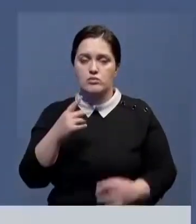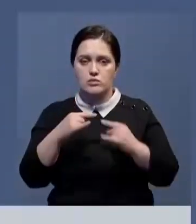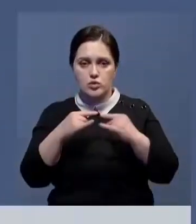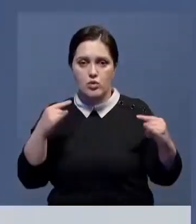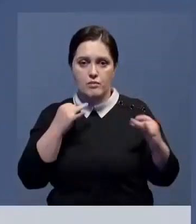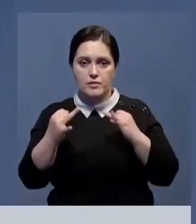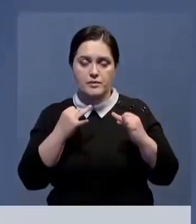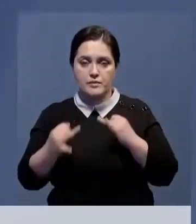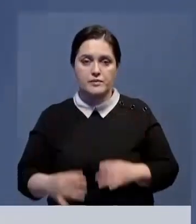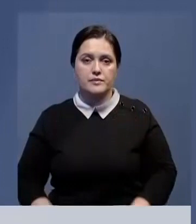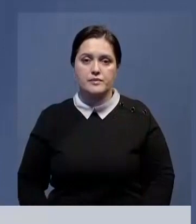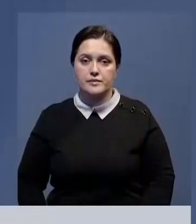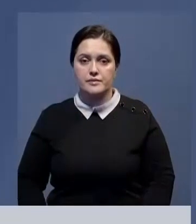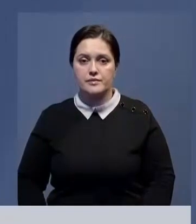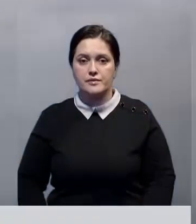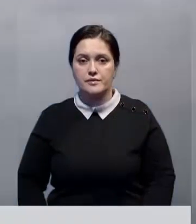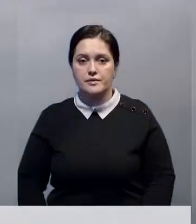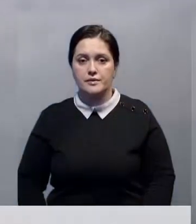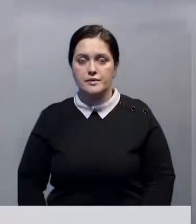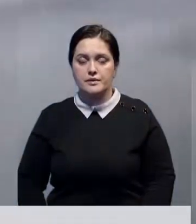стол переговоров.